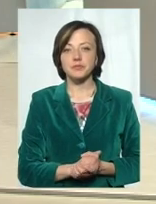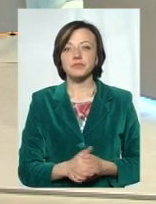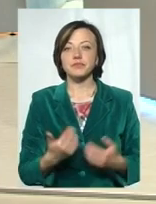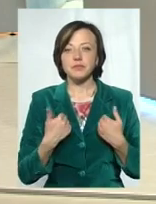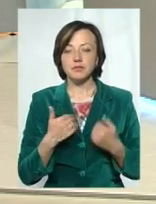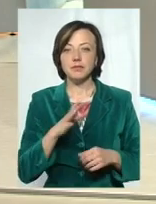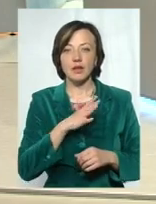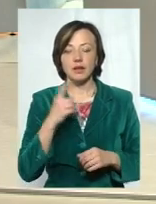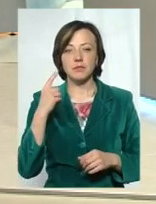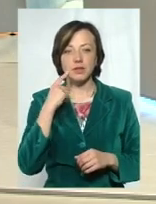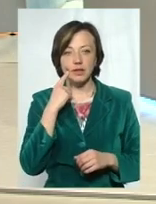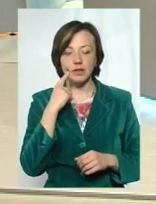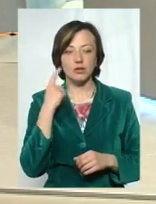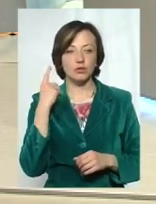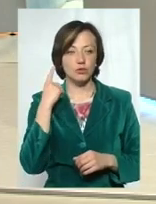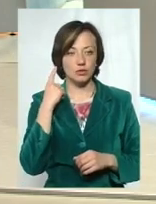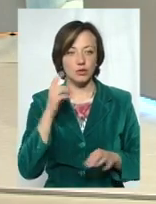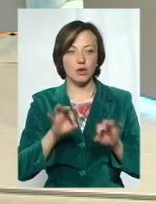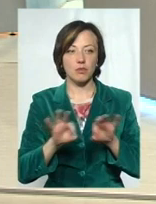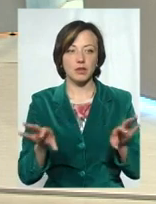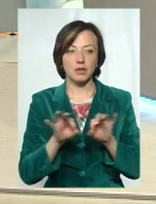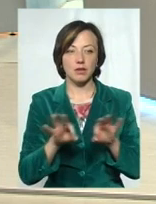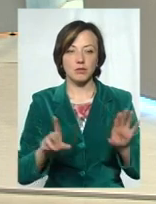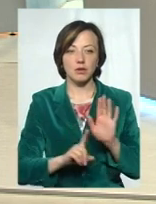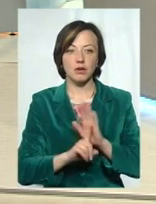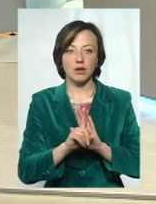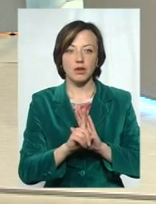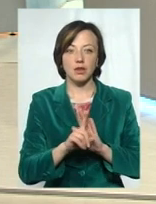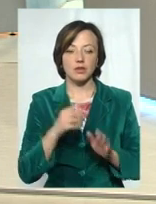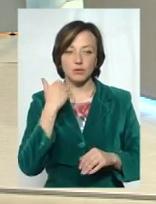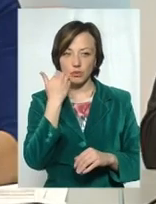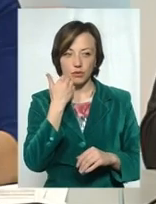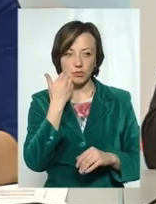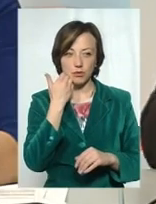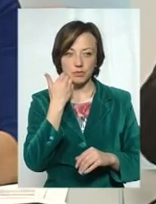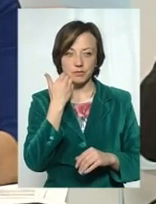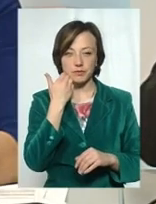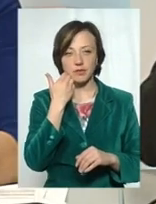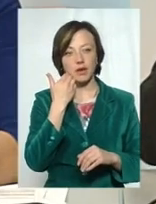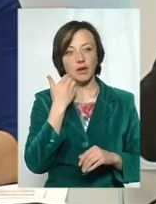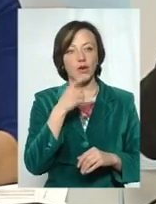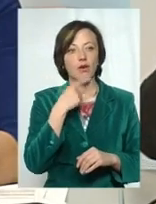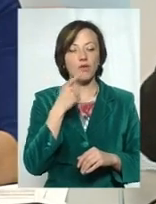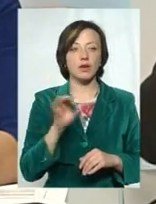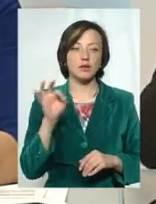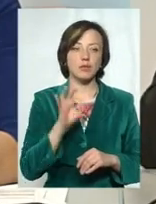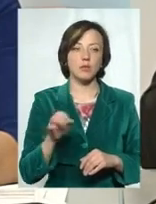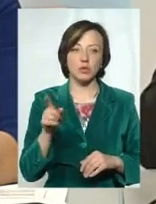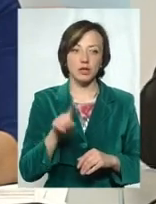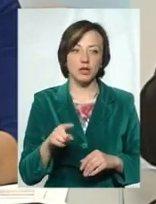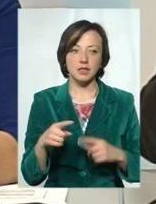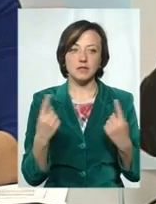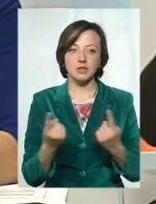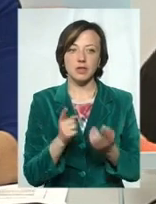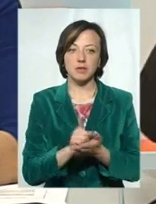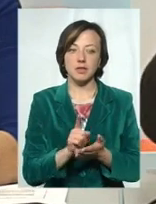прикро чути от коментар, початок коментаря, прикро і стидно. Вести мову про те, що звичайна